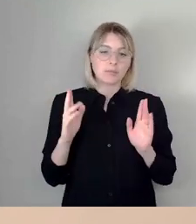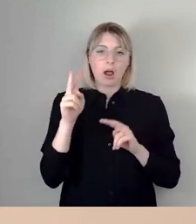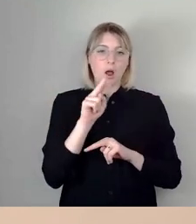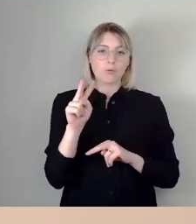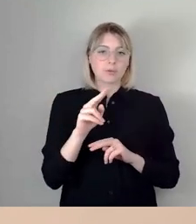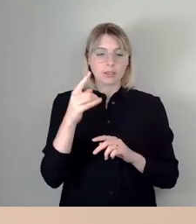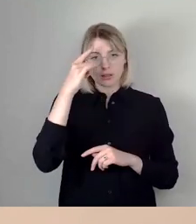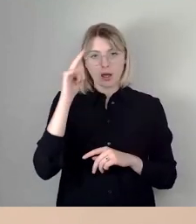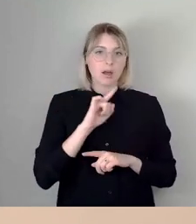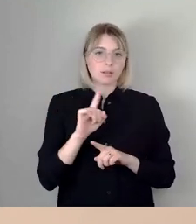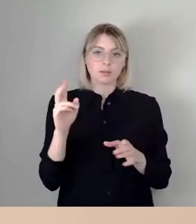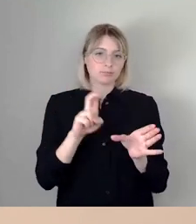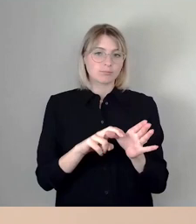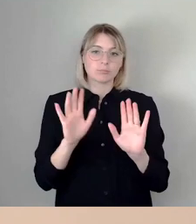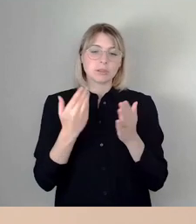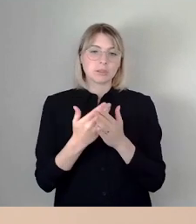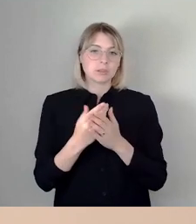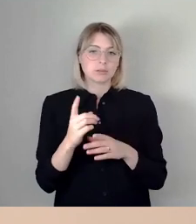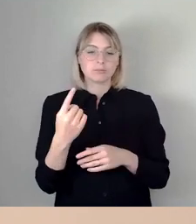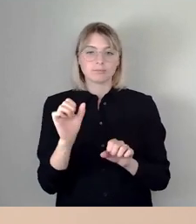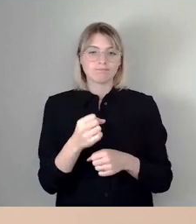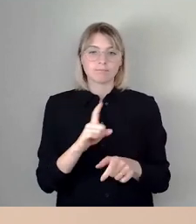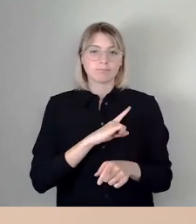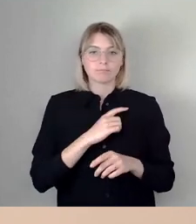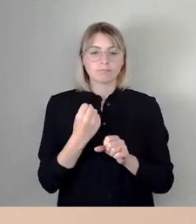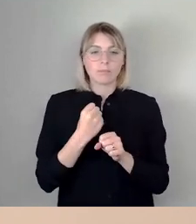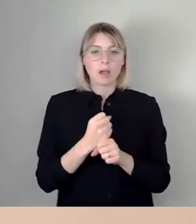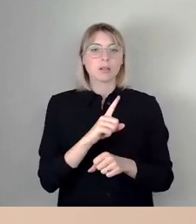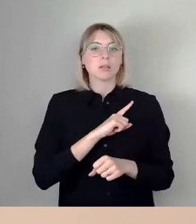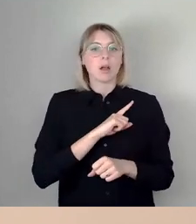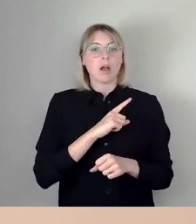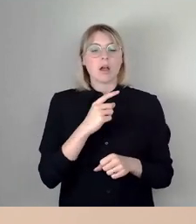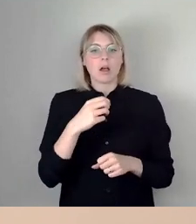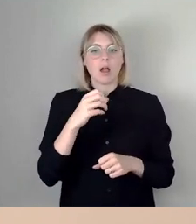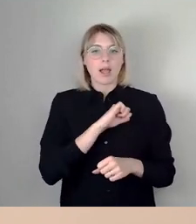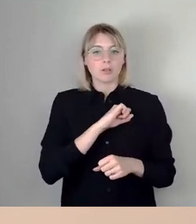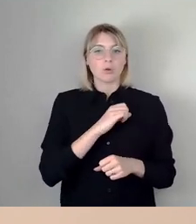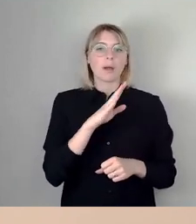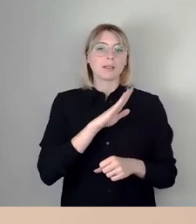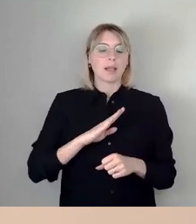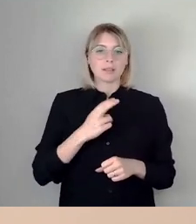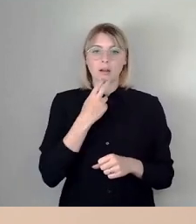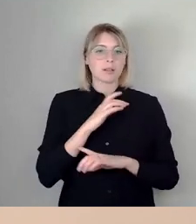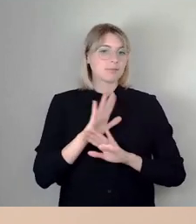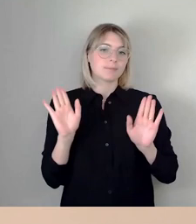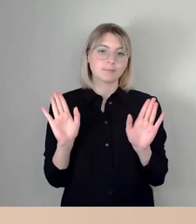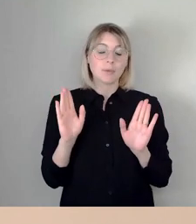kann das nicht tun. Und wir sind auch nicht alleiniger Eigentümer der Sachsenenergie. Mir würde es aber sehr helfen, wenn der